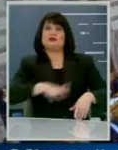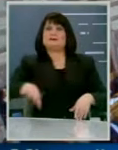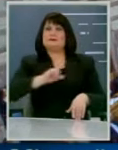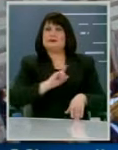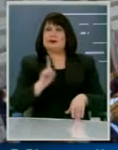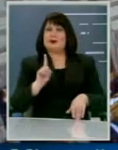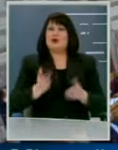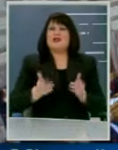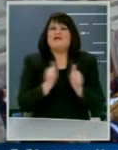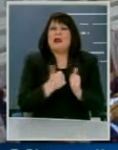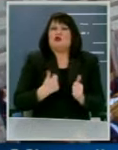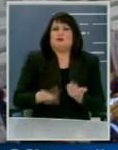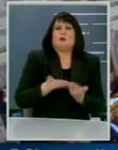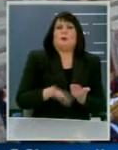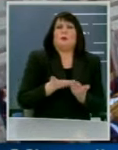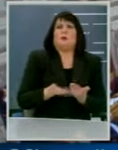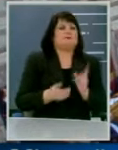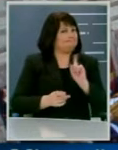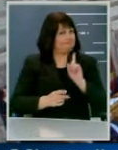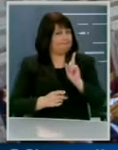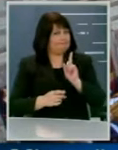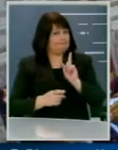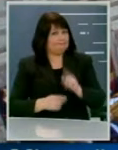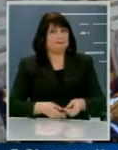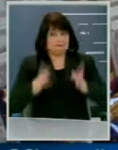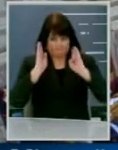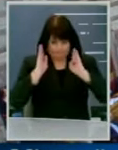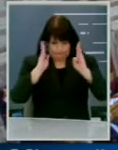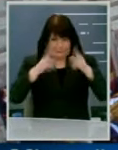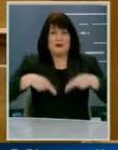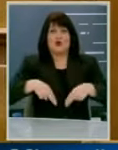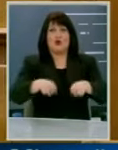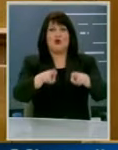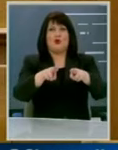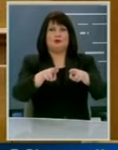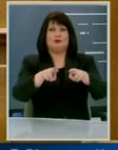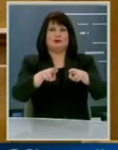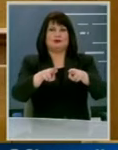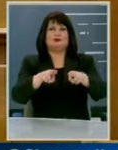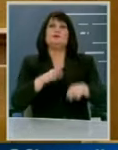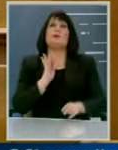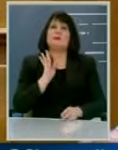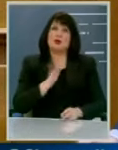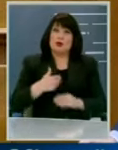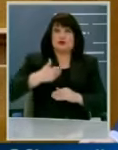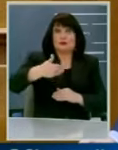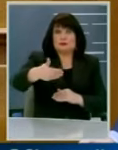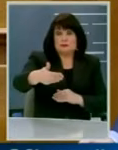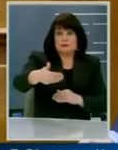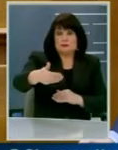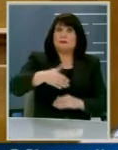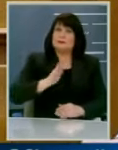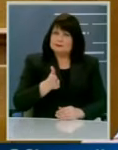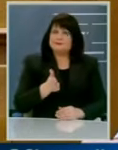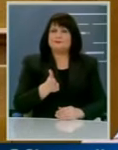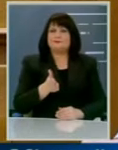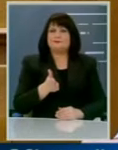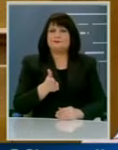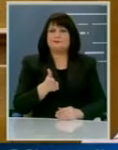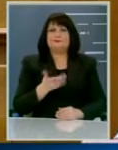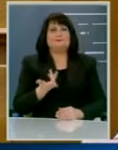να εξυπηρετεί τους φίλους μας. Και αυτός είναι ο δρόμος που θα μας επιτρέψει προοπτικά και τη δυνατότητα